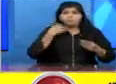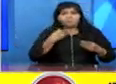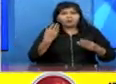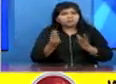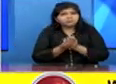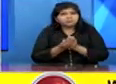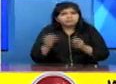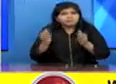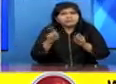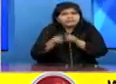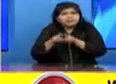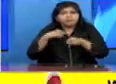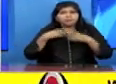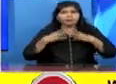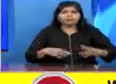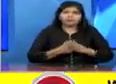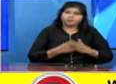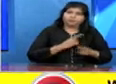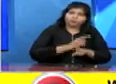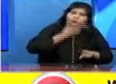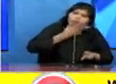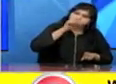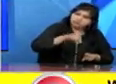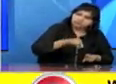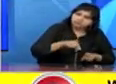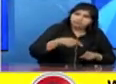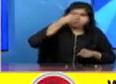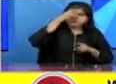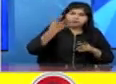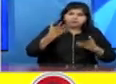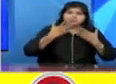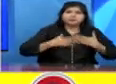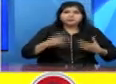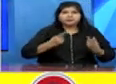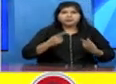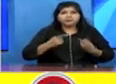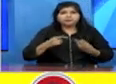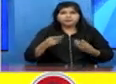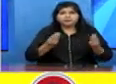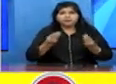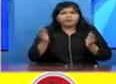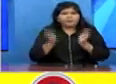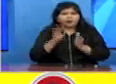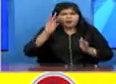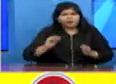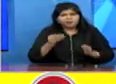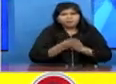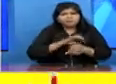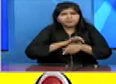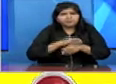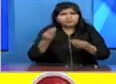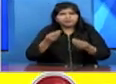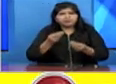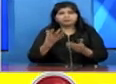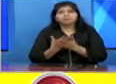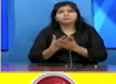हमारे साथ भी ऐसा ही होगा। पर हम उनको समझाते हैं कि आपकी कौन सी दिक्कत किस दिन ठीक होगी, आपका केस बहुत माइल्ड वाला है, नॉर्मल